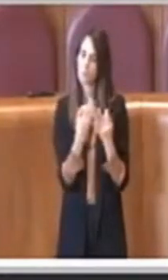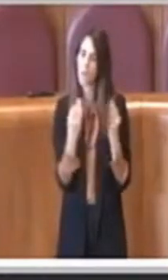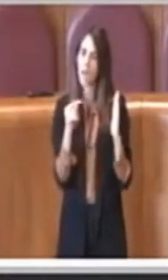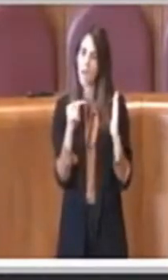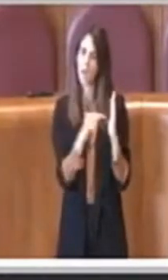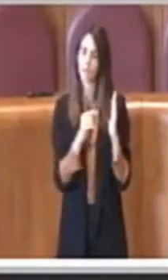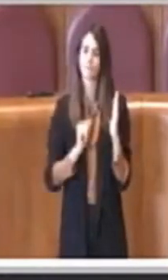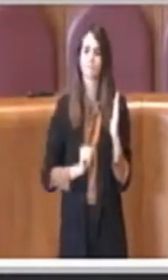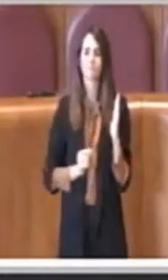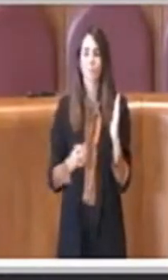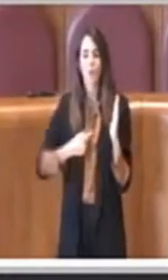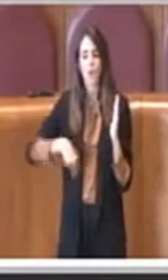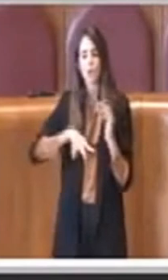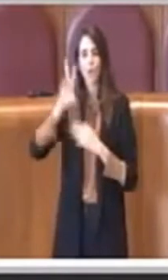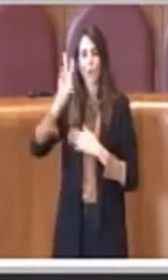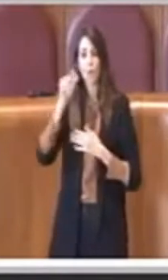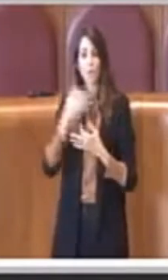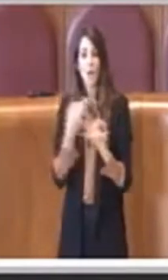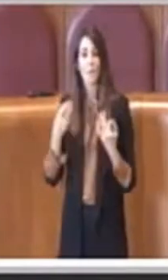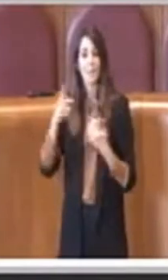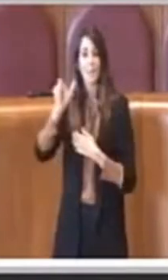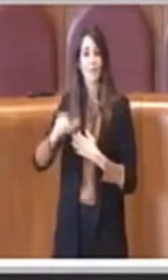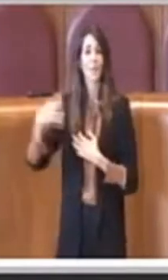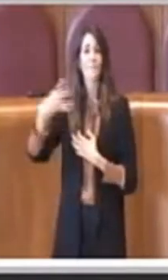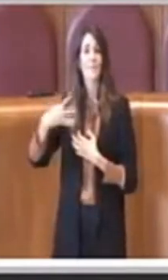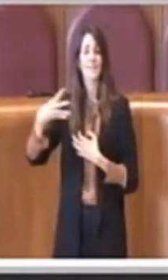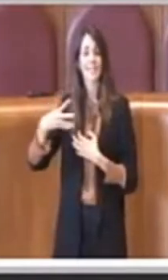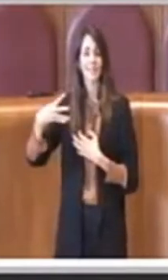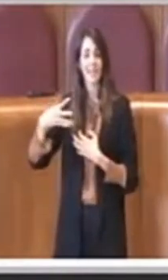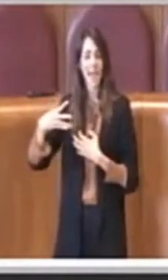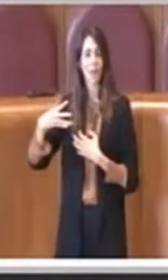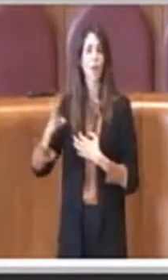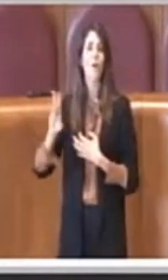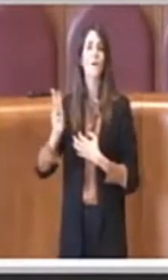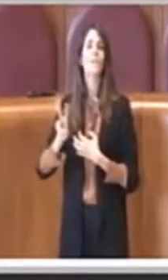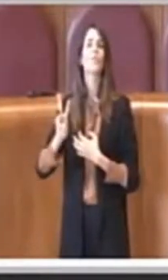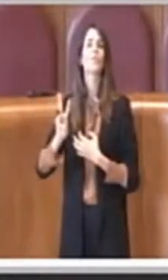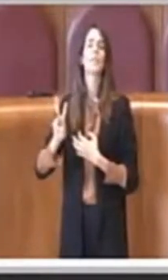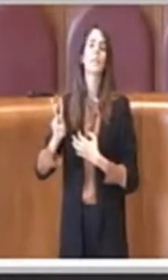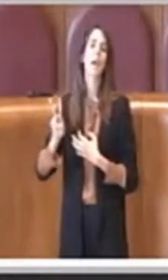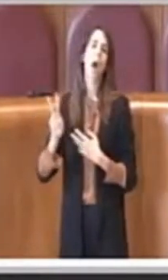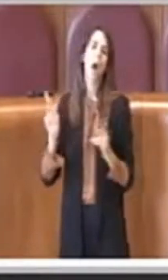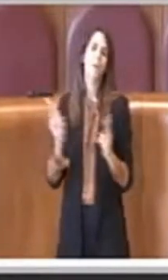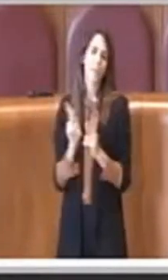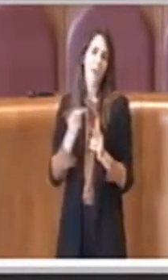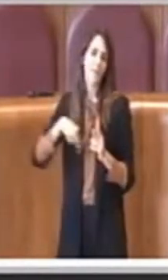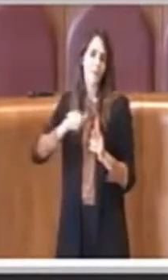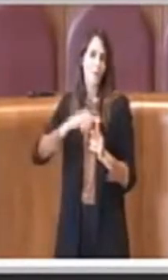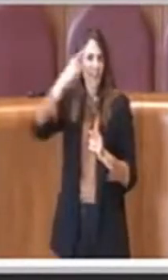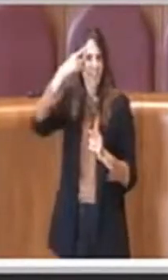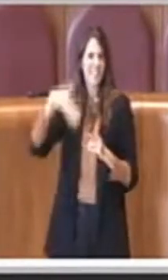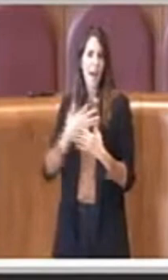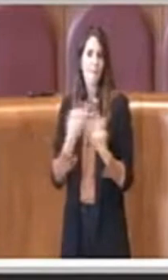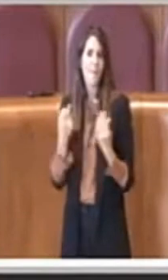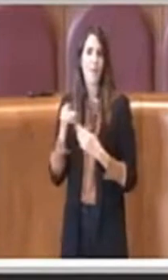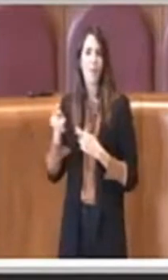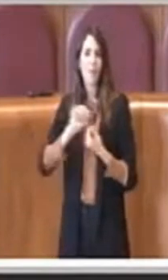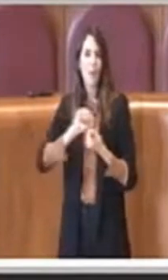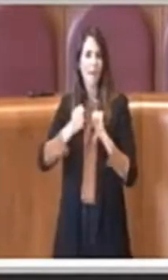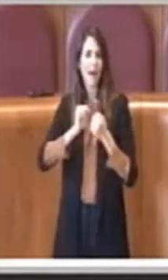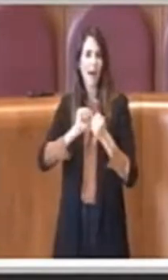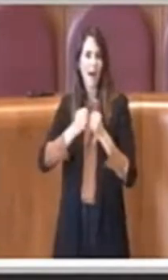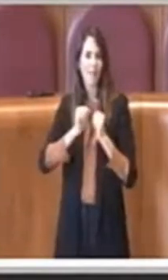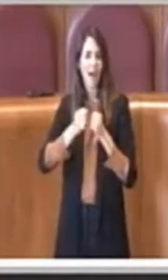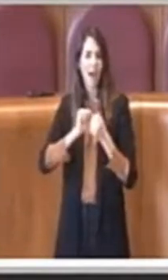conosciamo benissimo Massimiliano Iervolino, ecco, non per incensarlo, ma sappiamo bene, insomma, la battaglia che ha fatto da